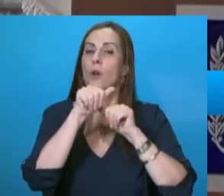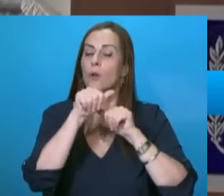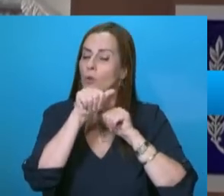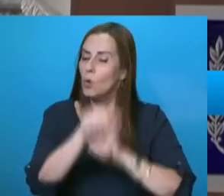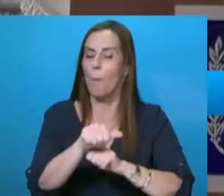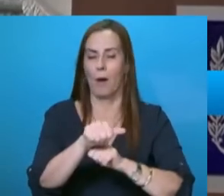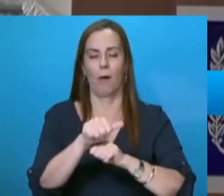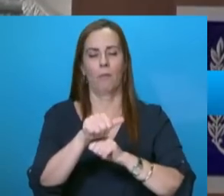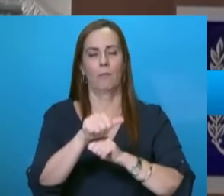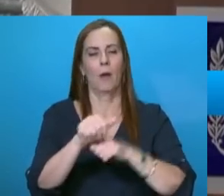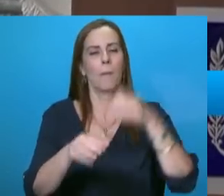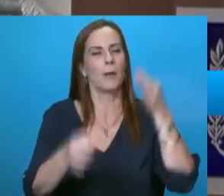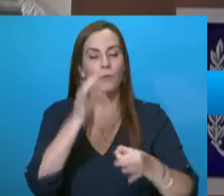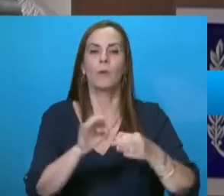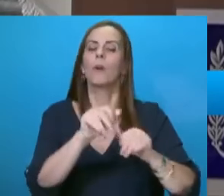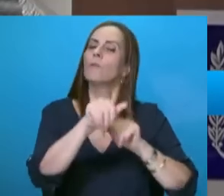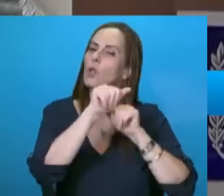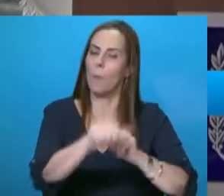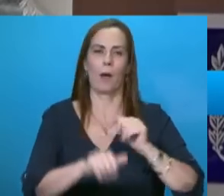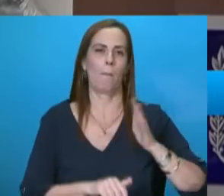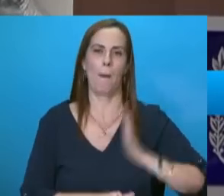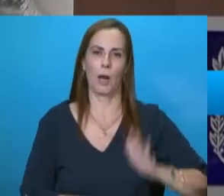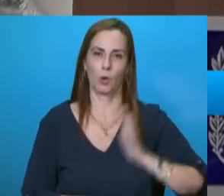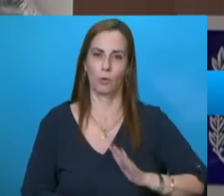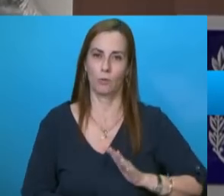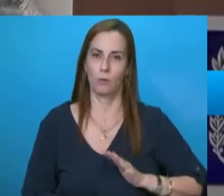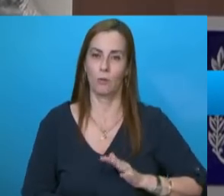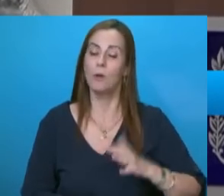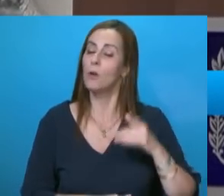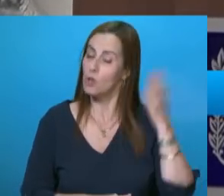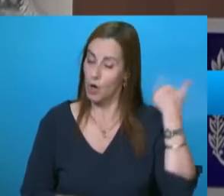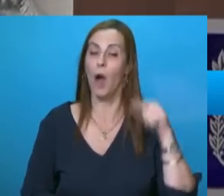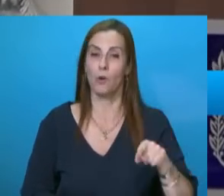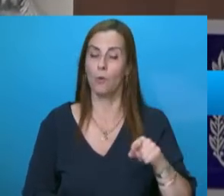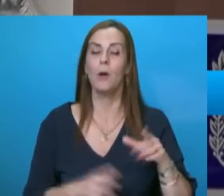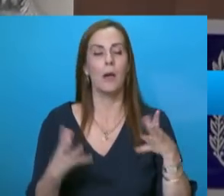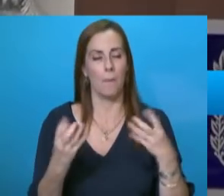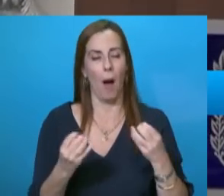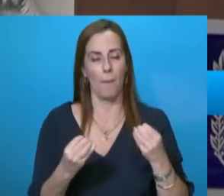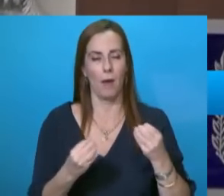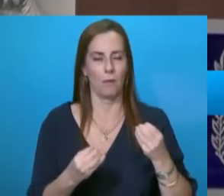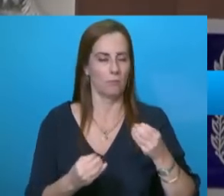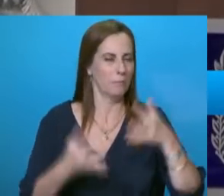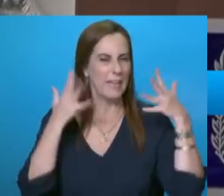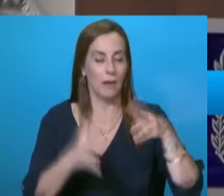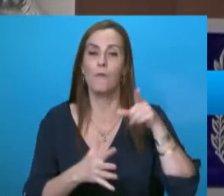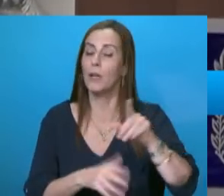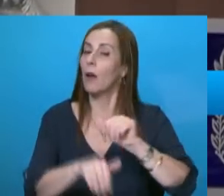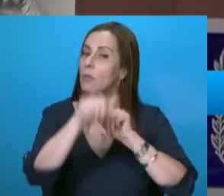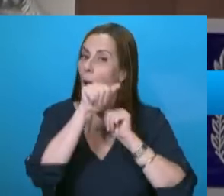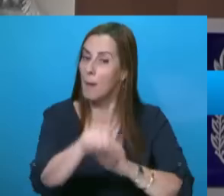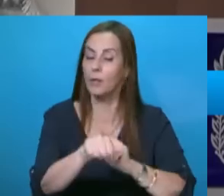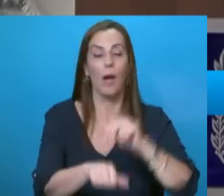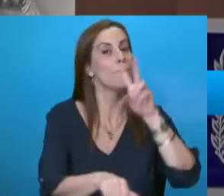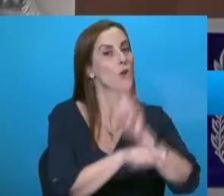החוק ולמען ערך הממלכתיות שהיו לא פעם תחת מתקפה, ואתה גוננת